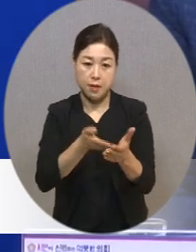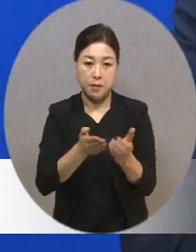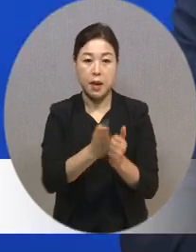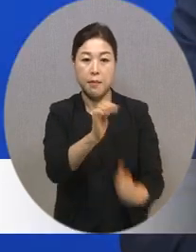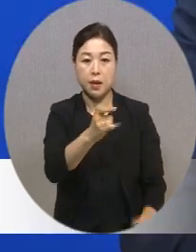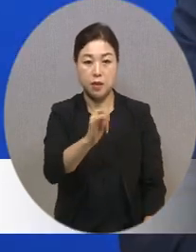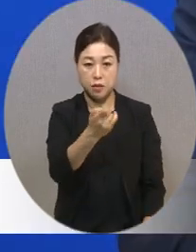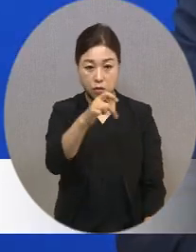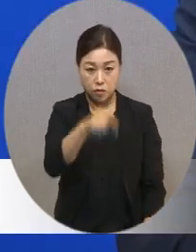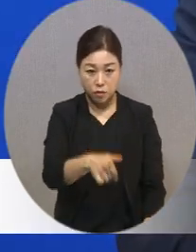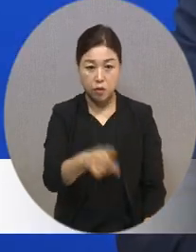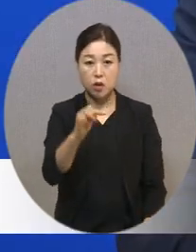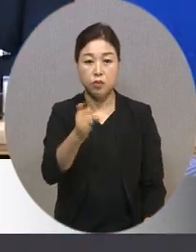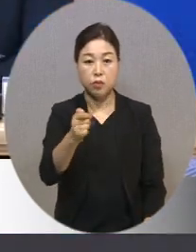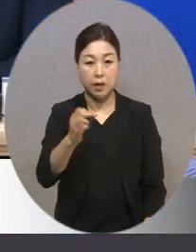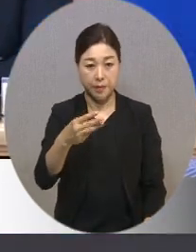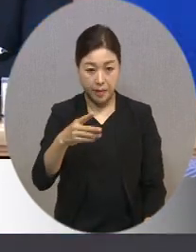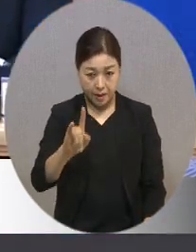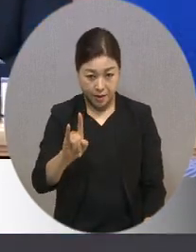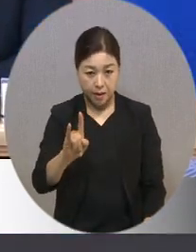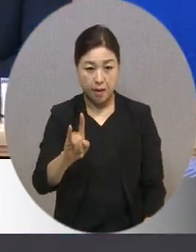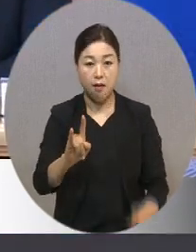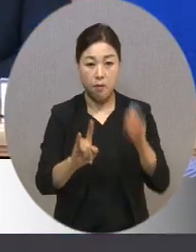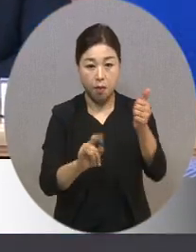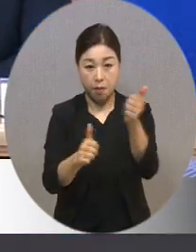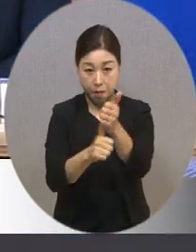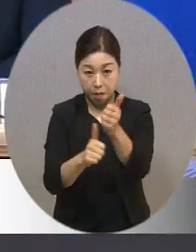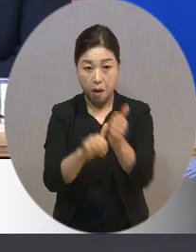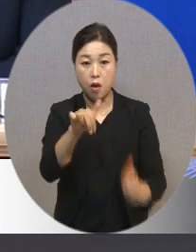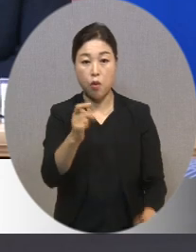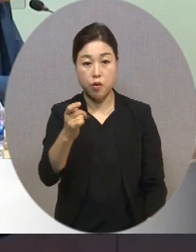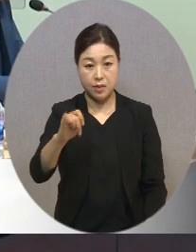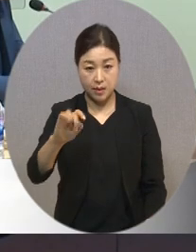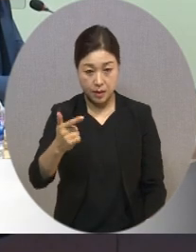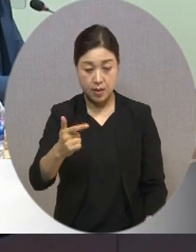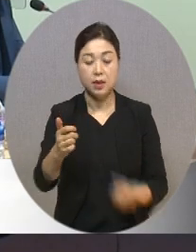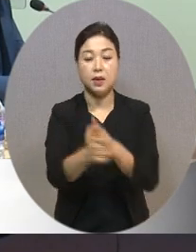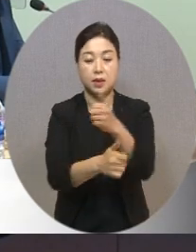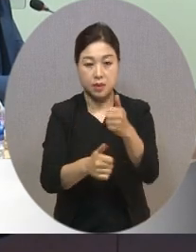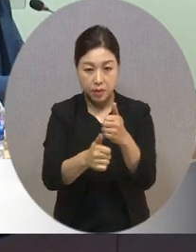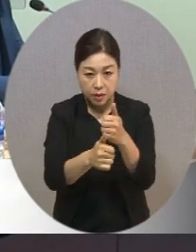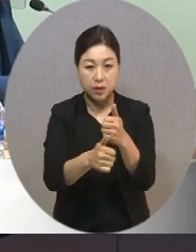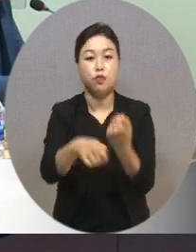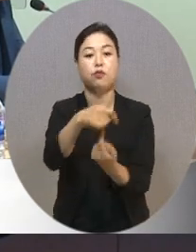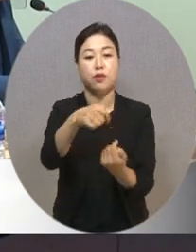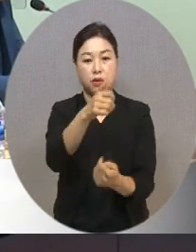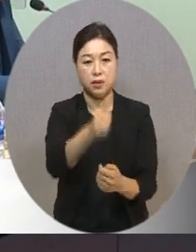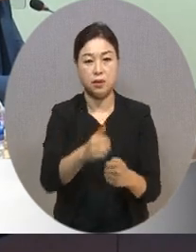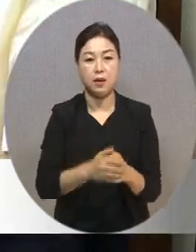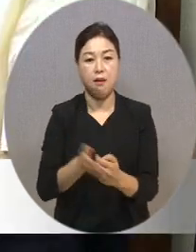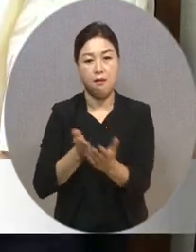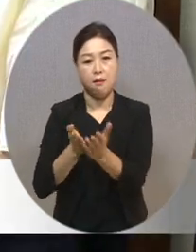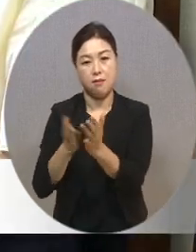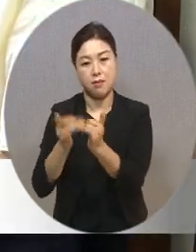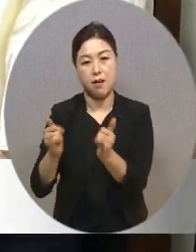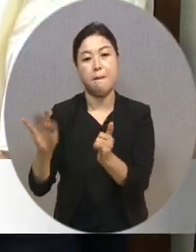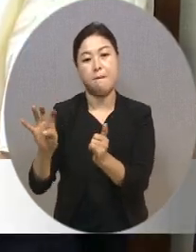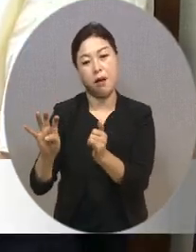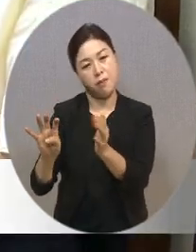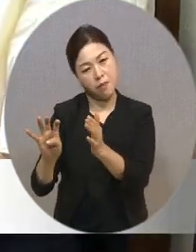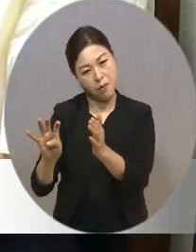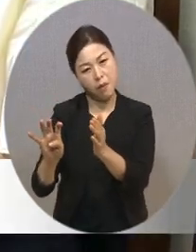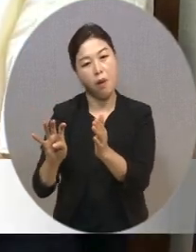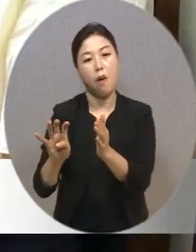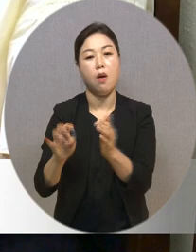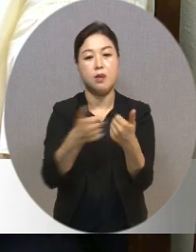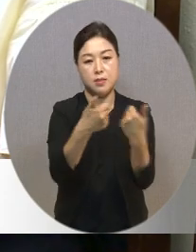의장, 문갑태 부의장, 고용진 의회 운영위원장, 언론인 40여 명, 의회 사무국 관계 공무원